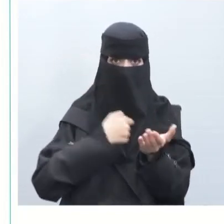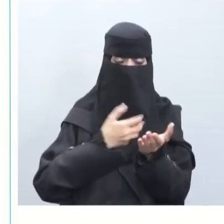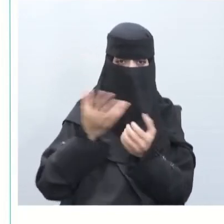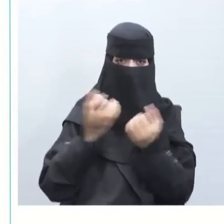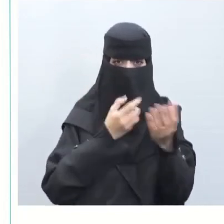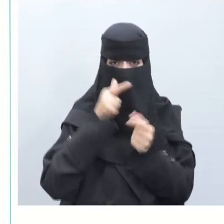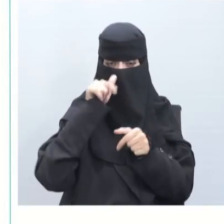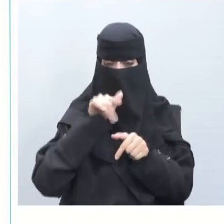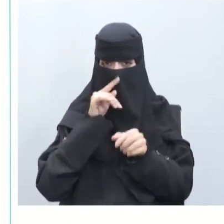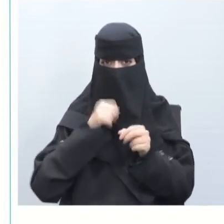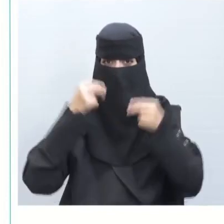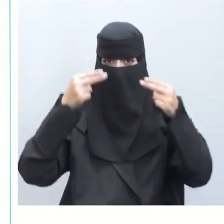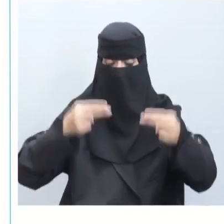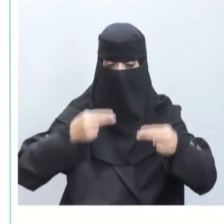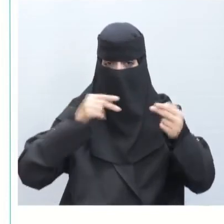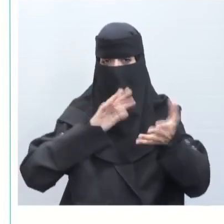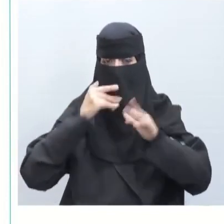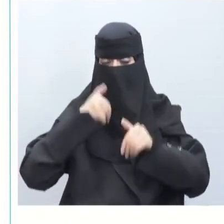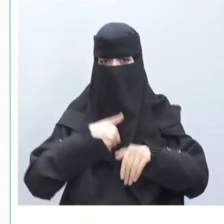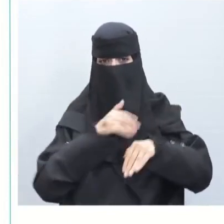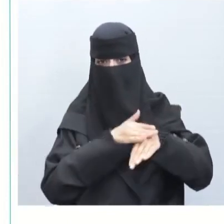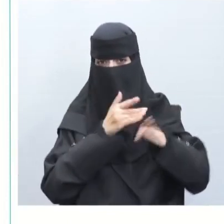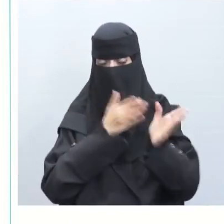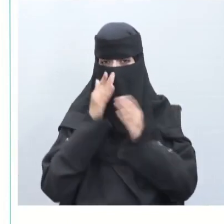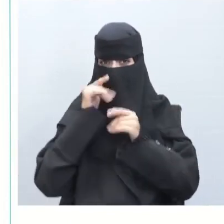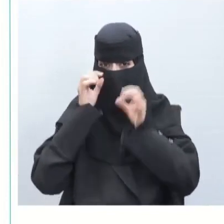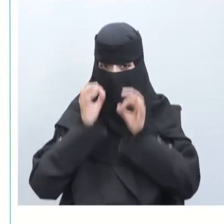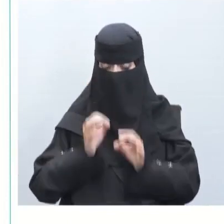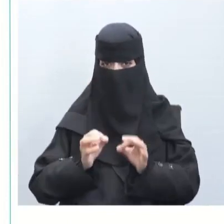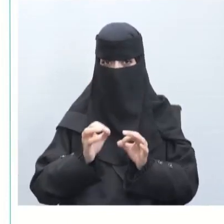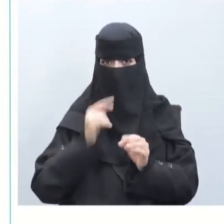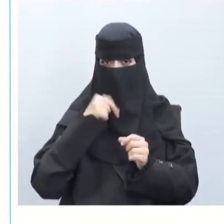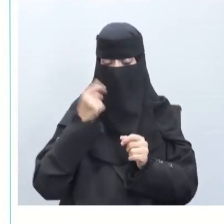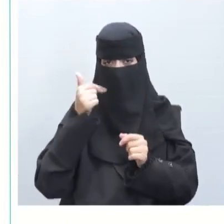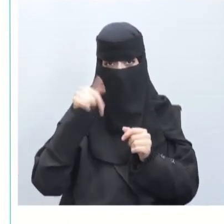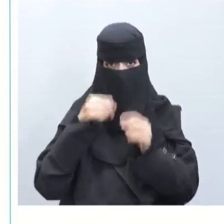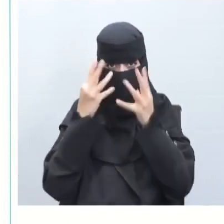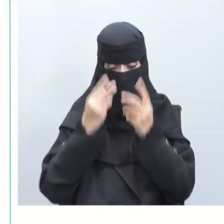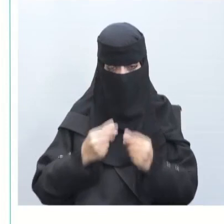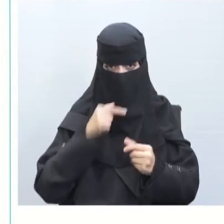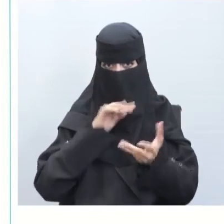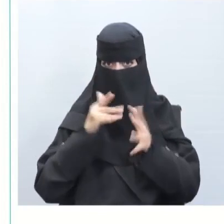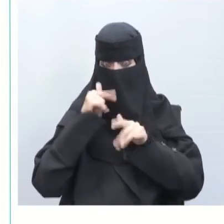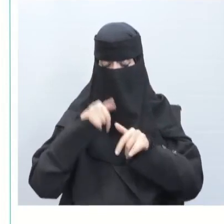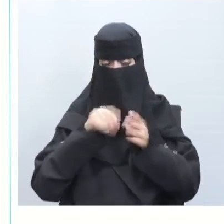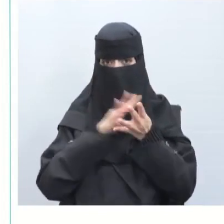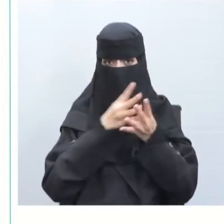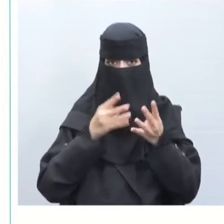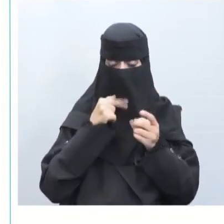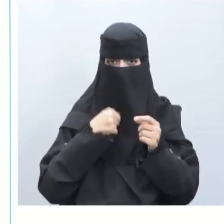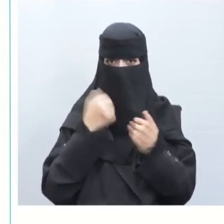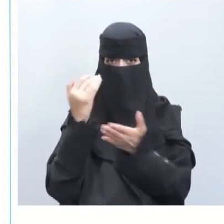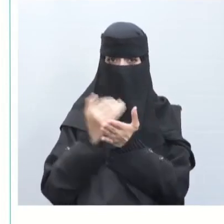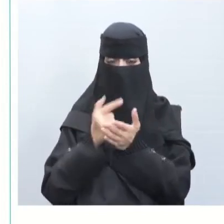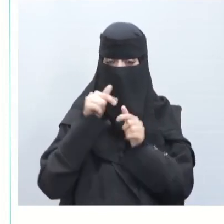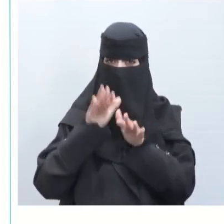امداد الفعاليه بخدمات وتكون اسعاره مناسبه من حيث الجدوله الاقتصاديه او